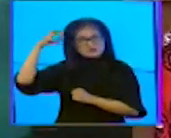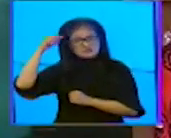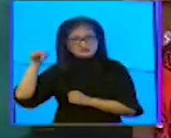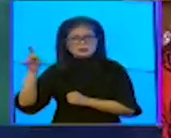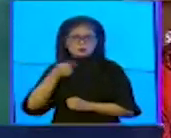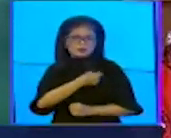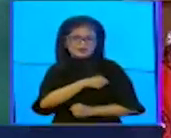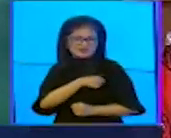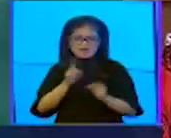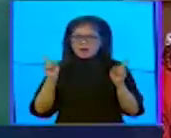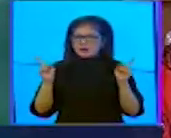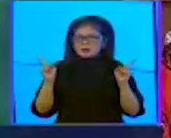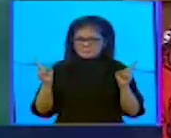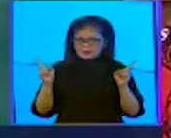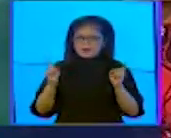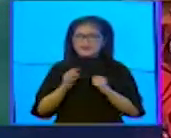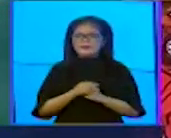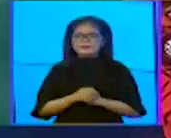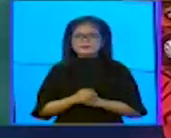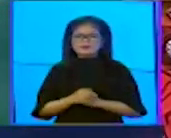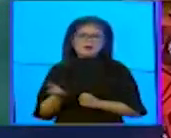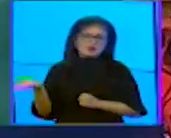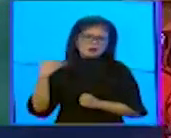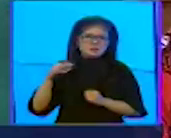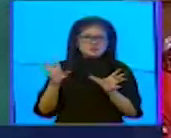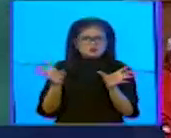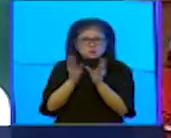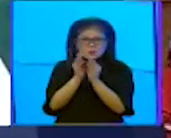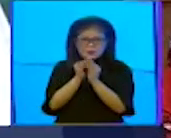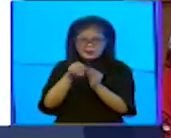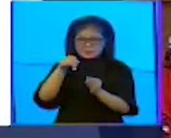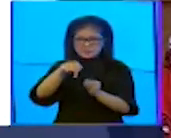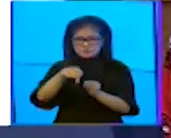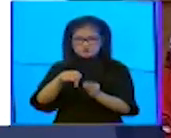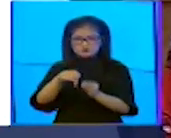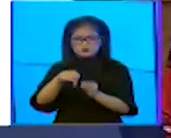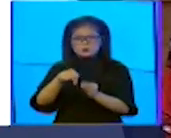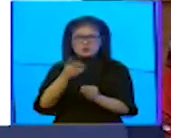Alhamdulillah, dari jumlah yang tadi saya sebutkan, lebih dari